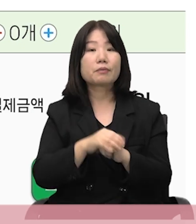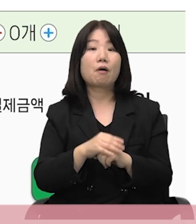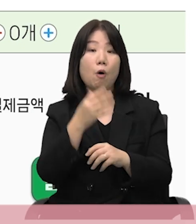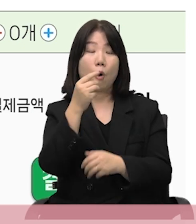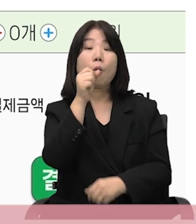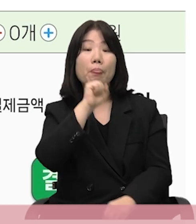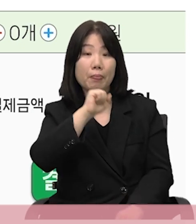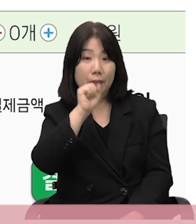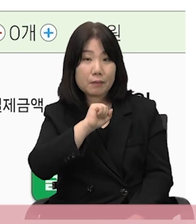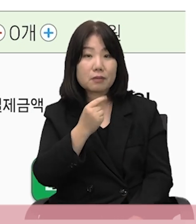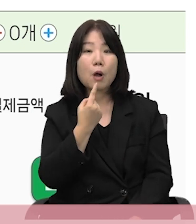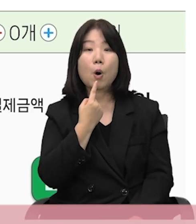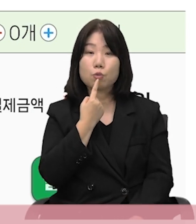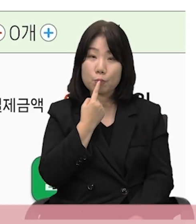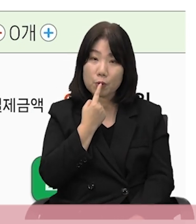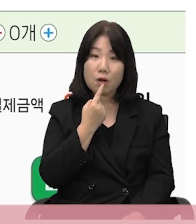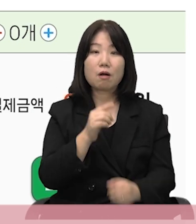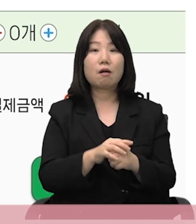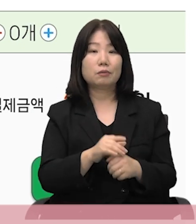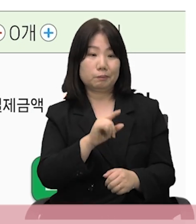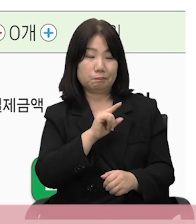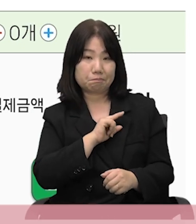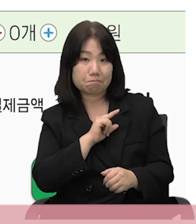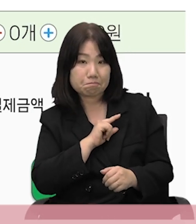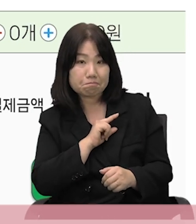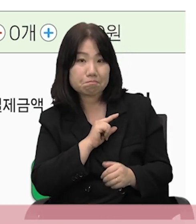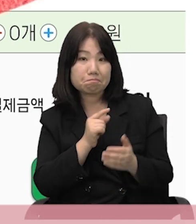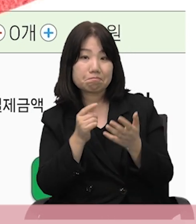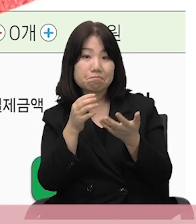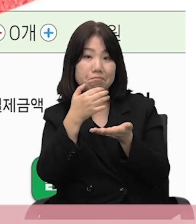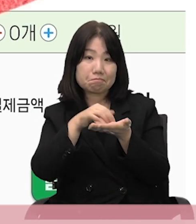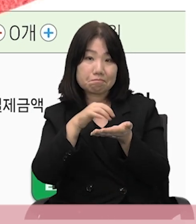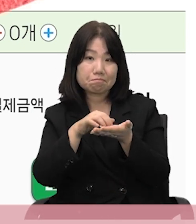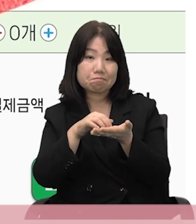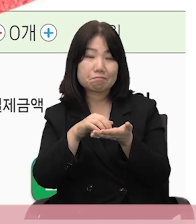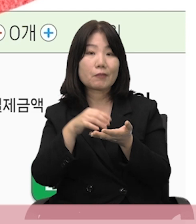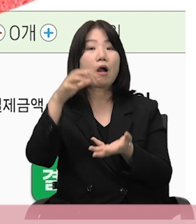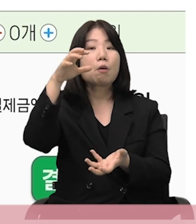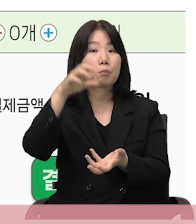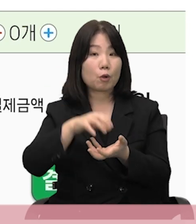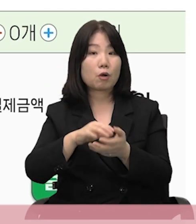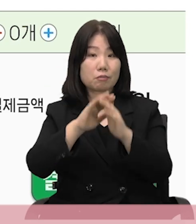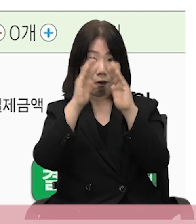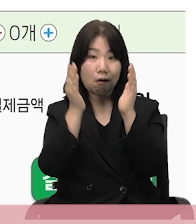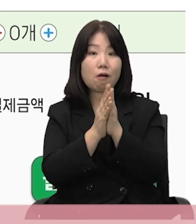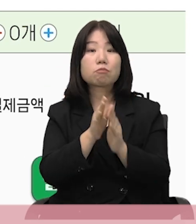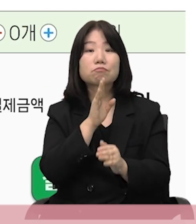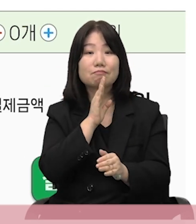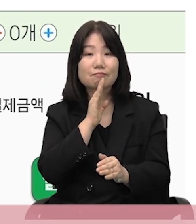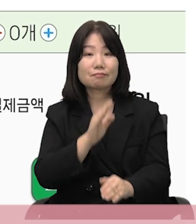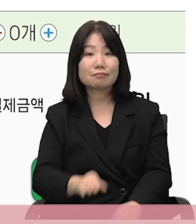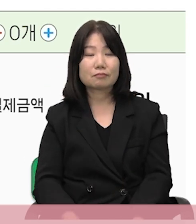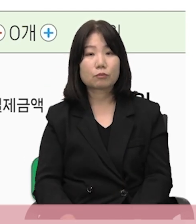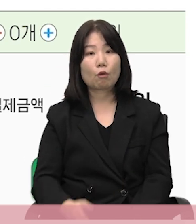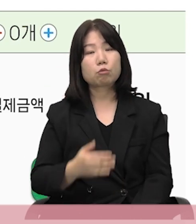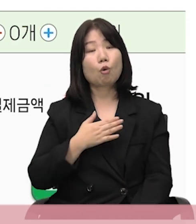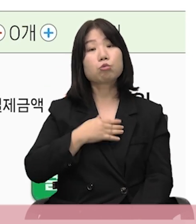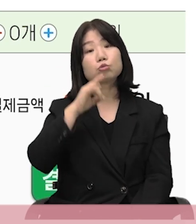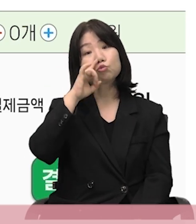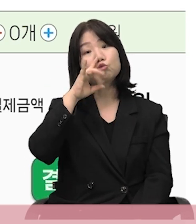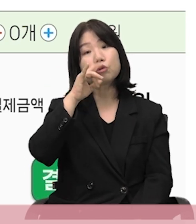월드콘과 메로냐의 상품명과 가격, 수량, 합계가 모두 맞아요. 선생님, 저 질문